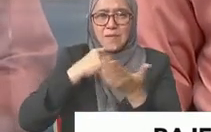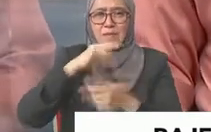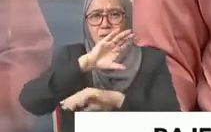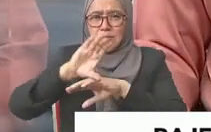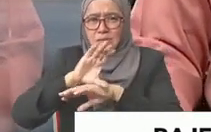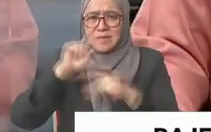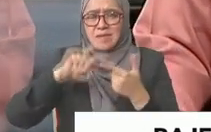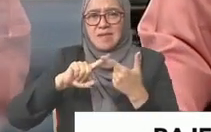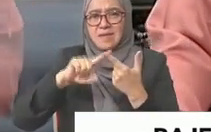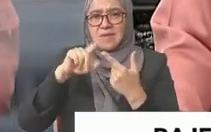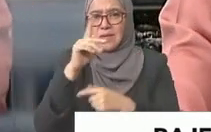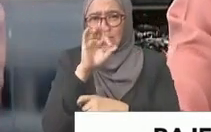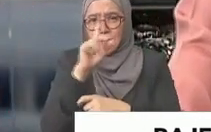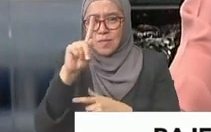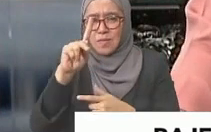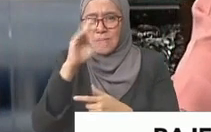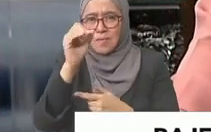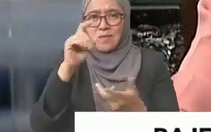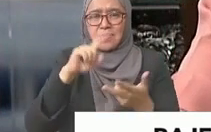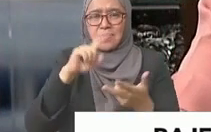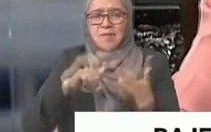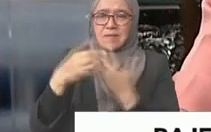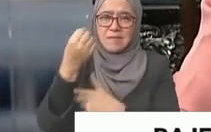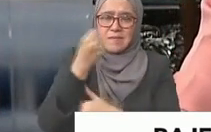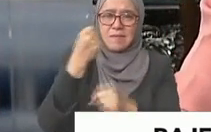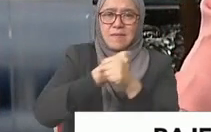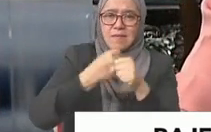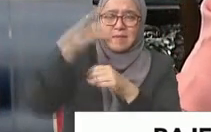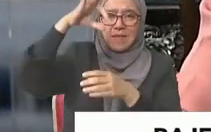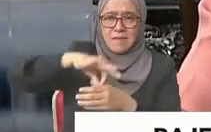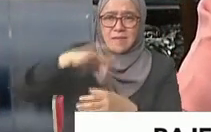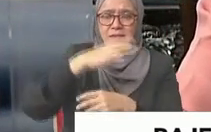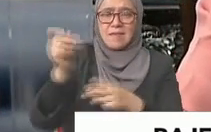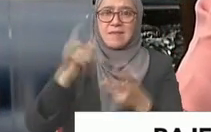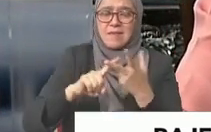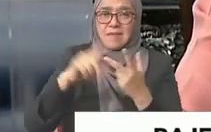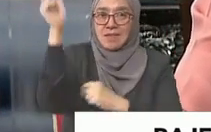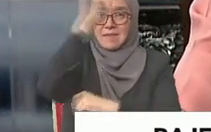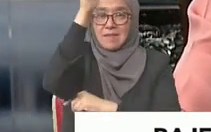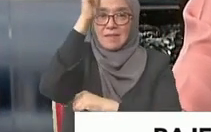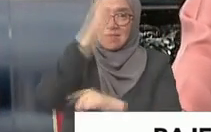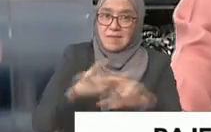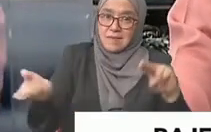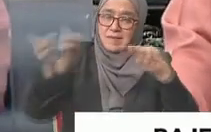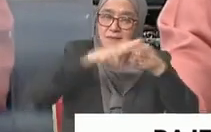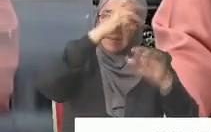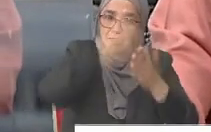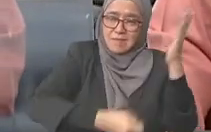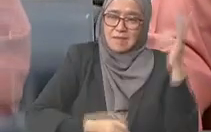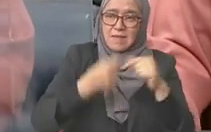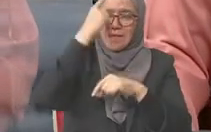teh. Kerajaan juga bercadang mengenakan duty excise ke atas produk cecair atau